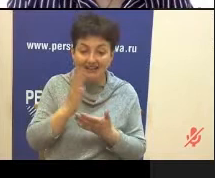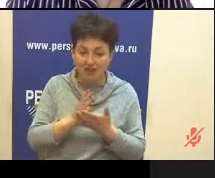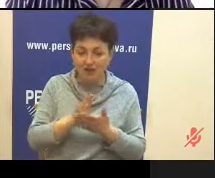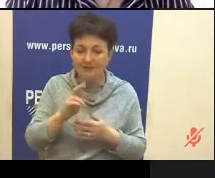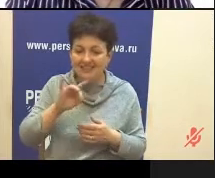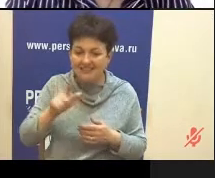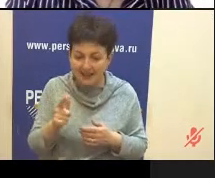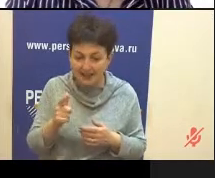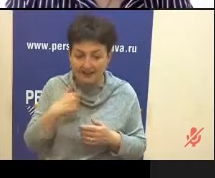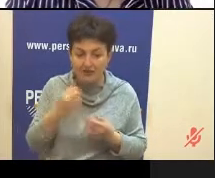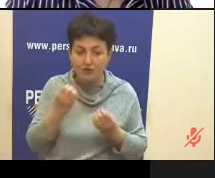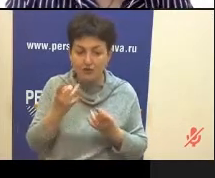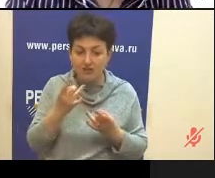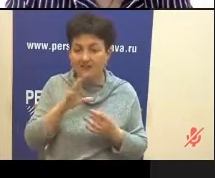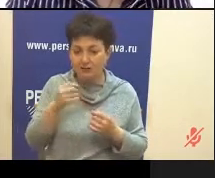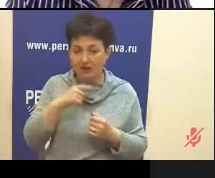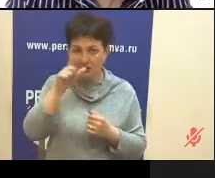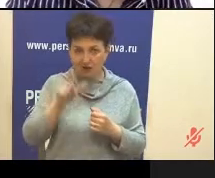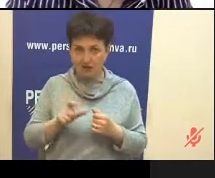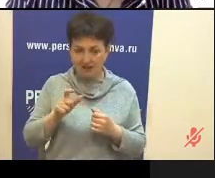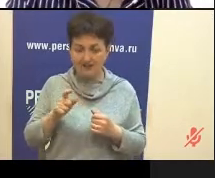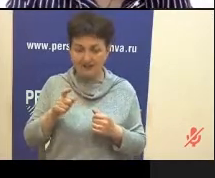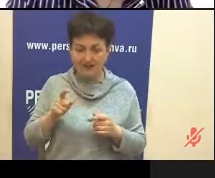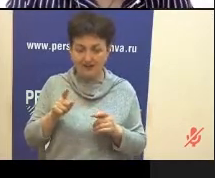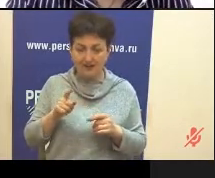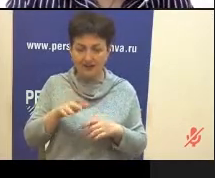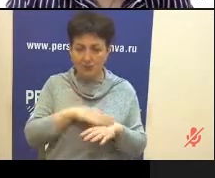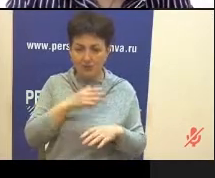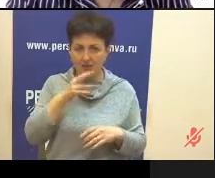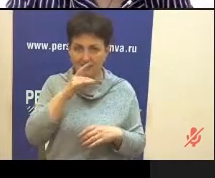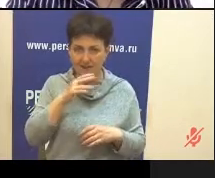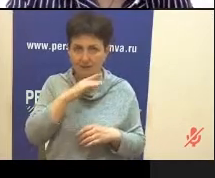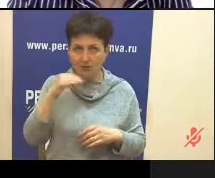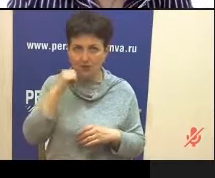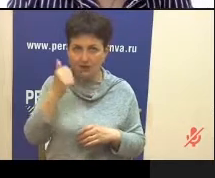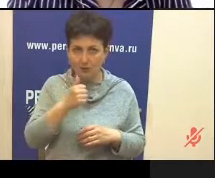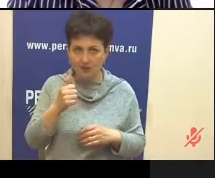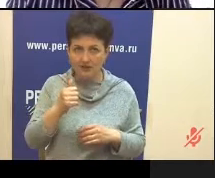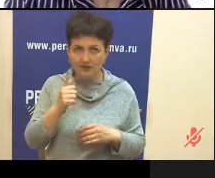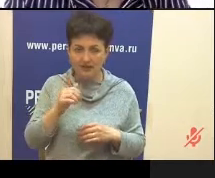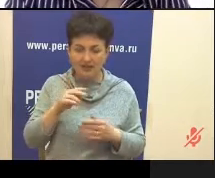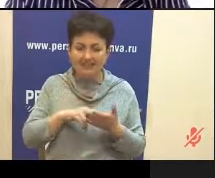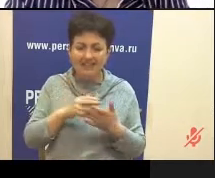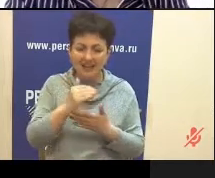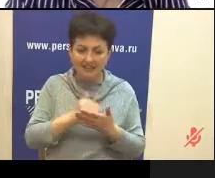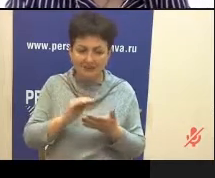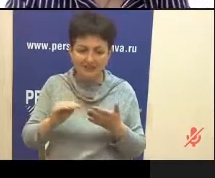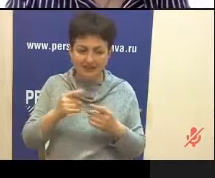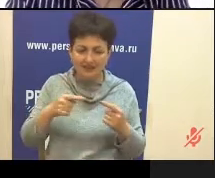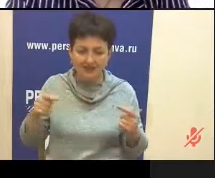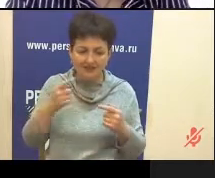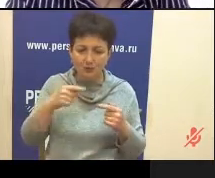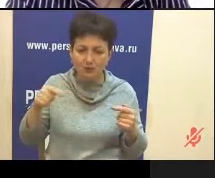цель. Поэтому я еще раз, ну я вообще как человек, который долгое время, многие годы писал стратегии для себя и для